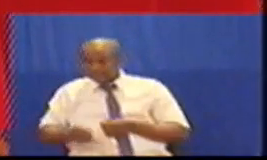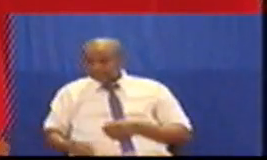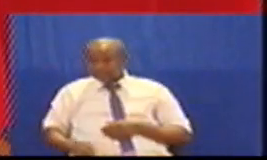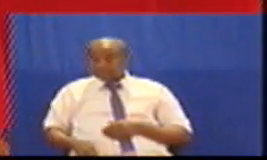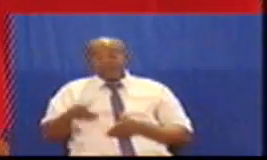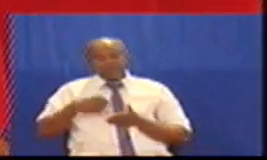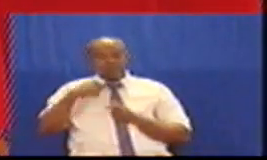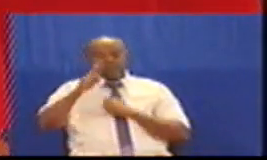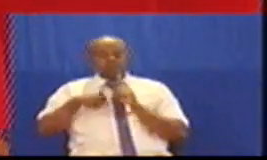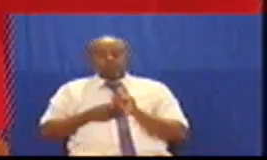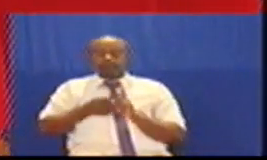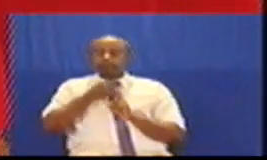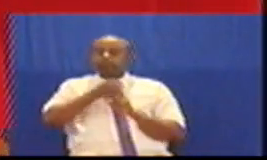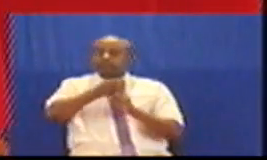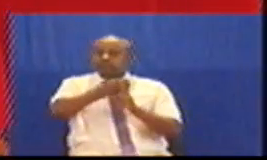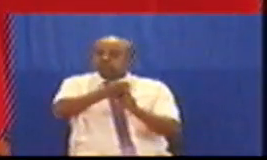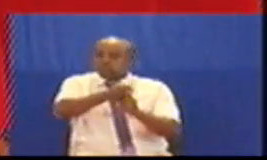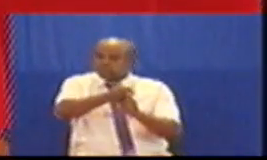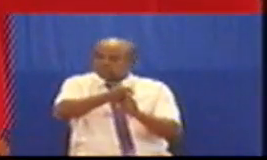pia, waziri